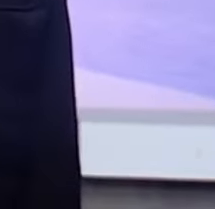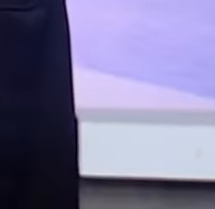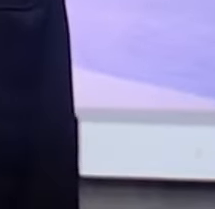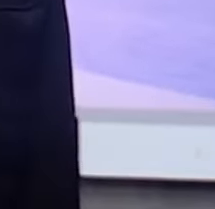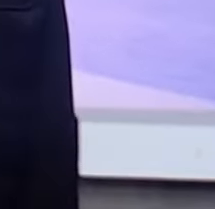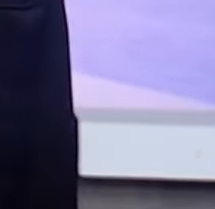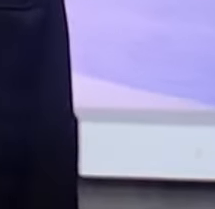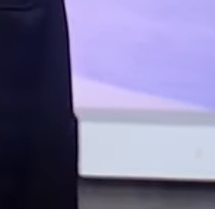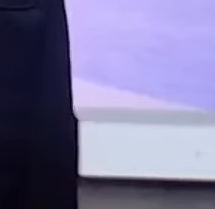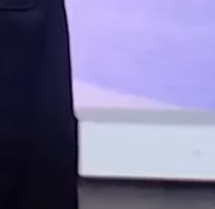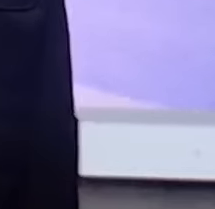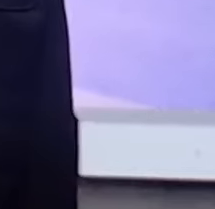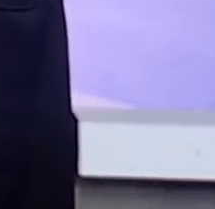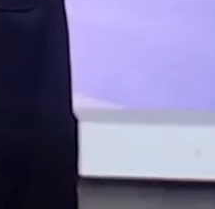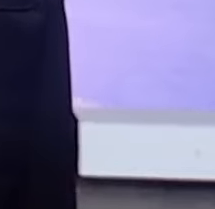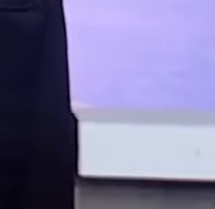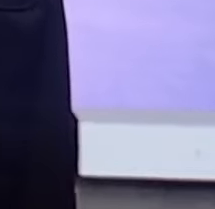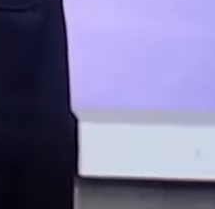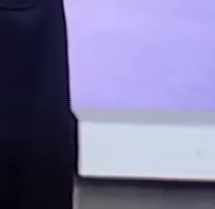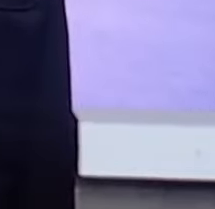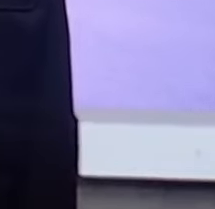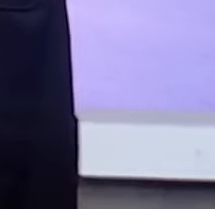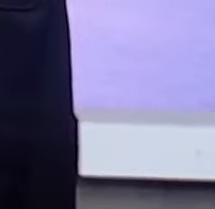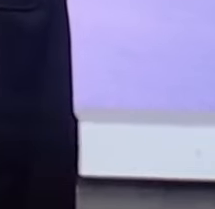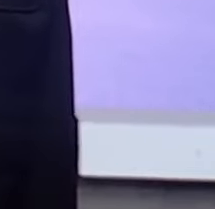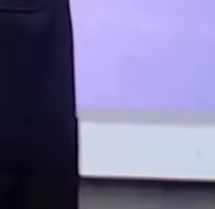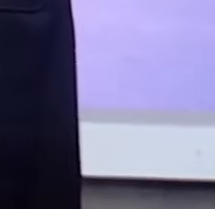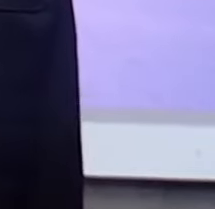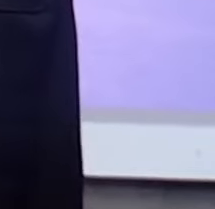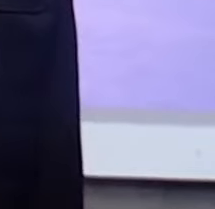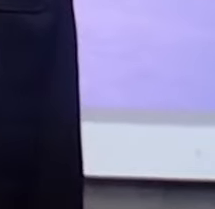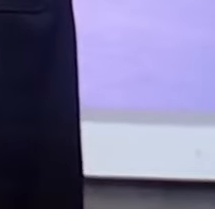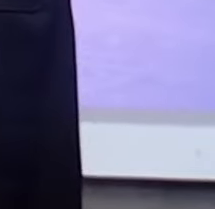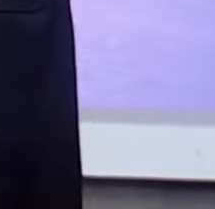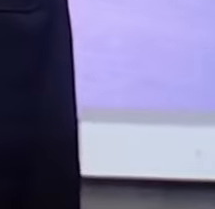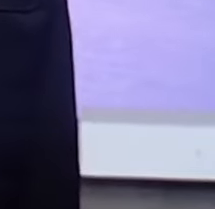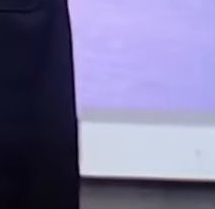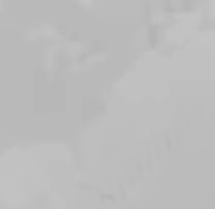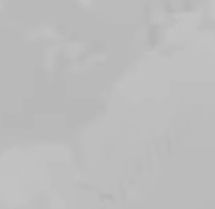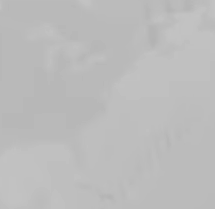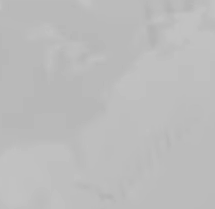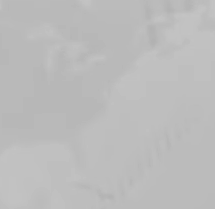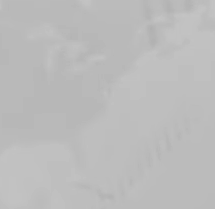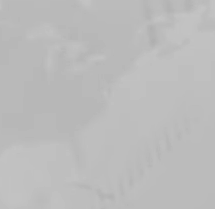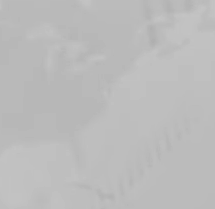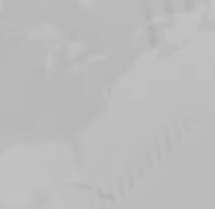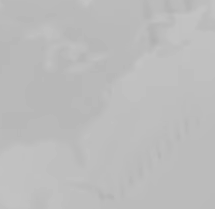samahan niyo kami sa GMA Pinoy TV at sa www.gmanews.tv.